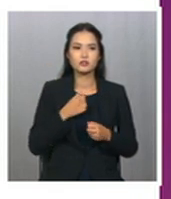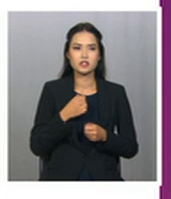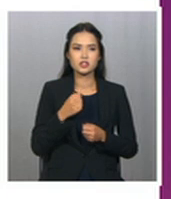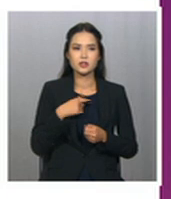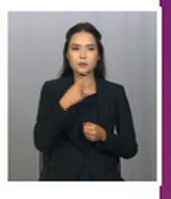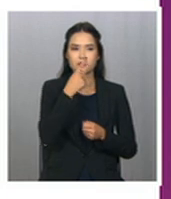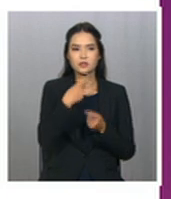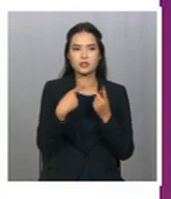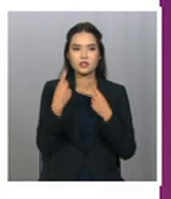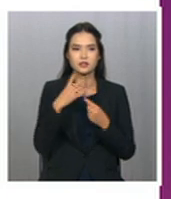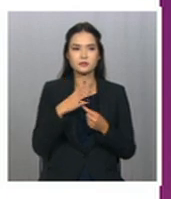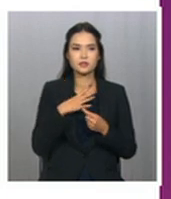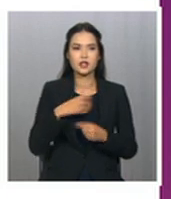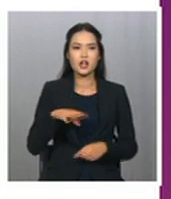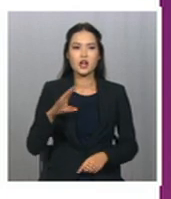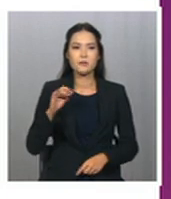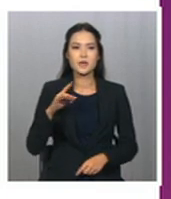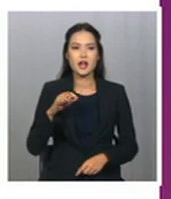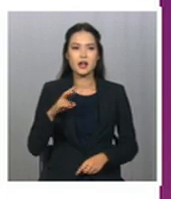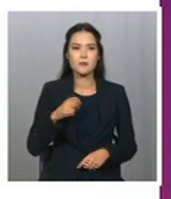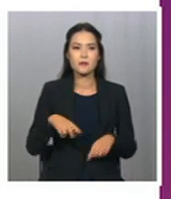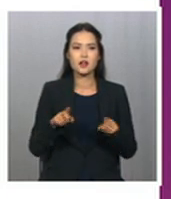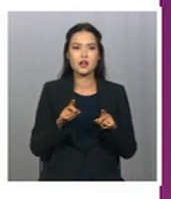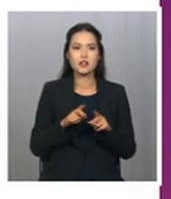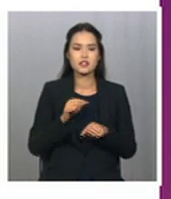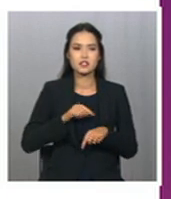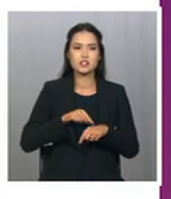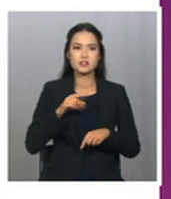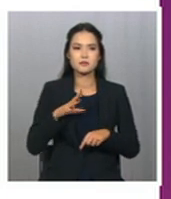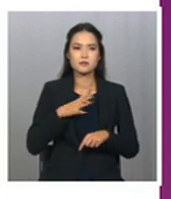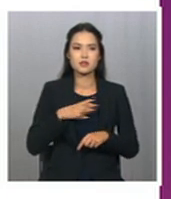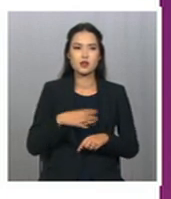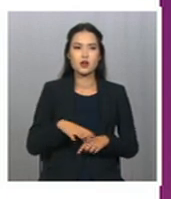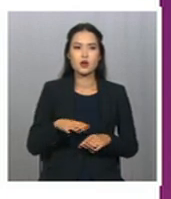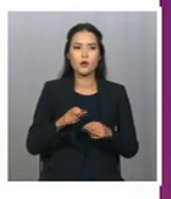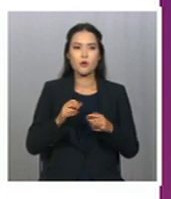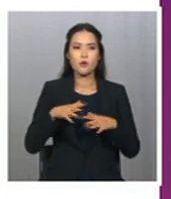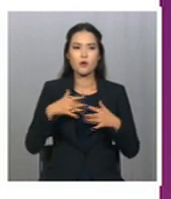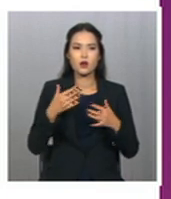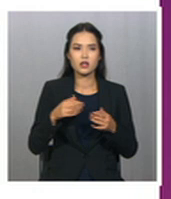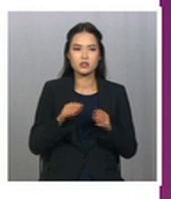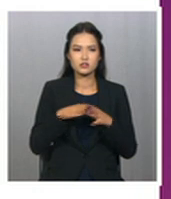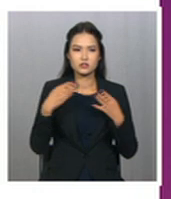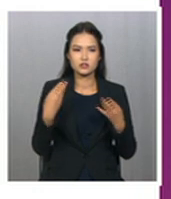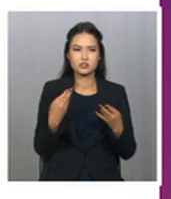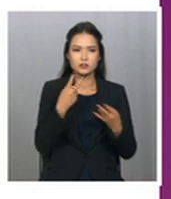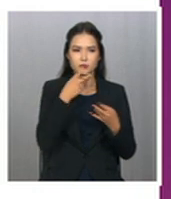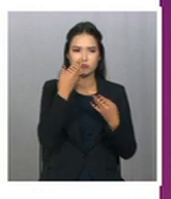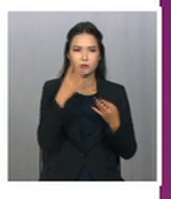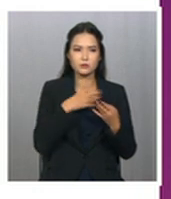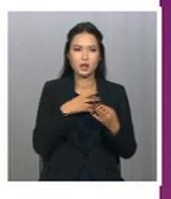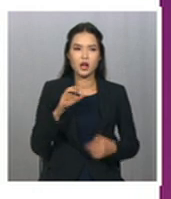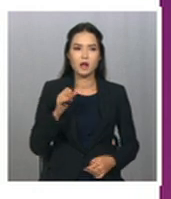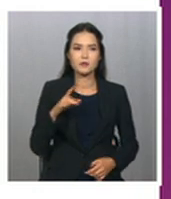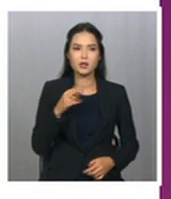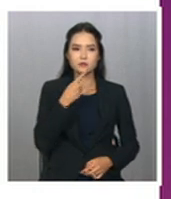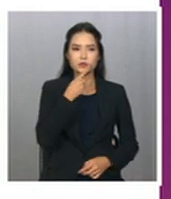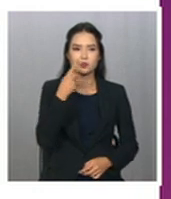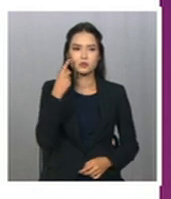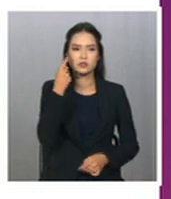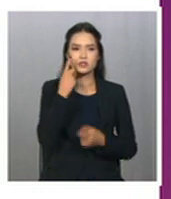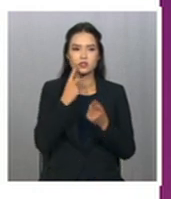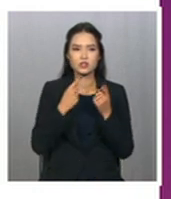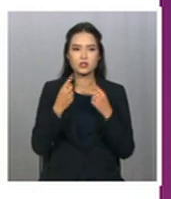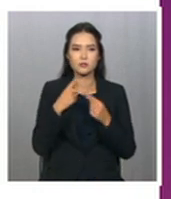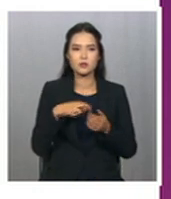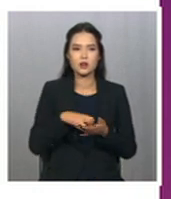жібердім. Абдрахман да сезіп тұр екен. Оңашарақ шығып оқыдық. Абдрахманның көзінің жасы